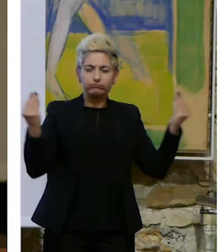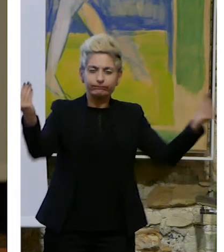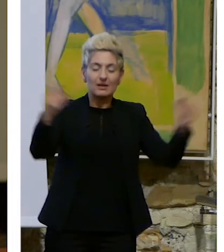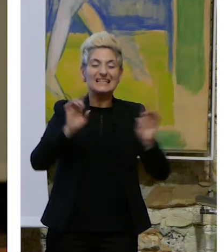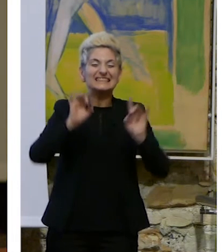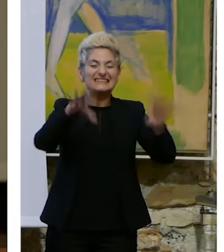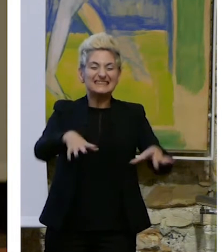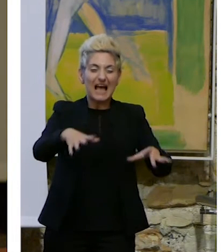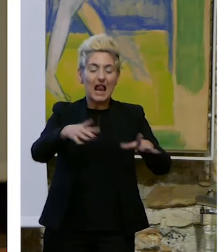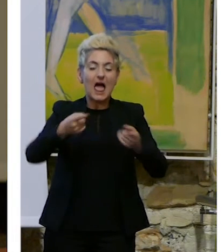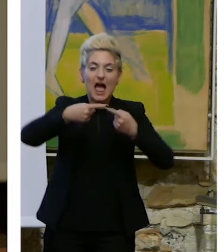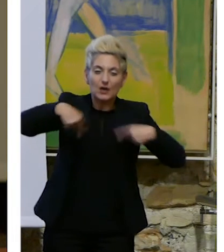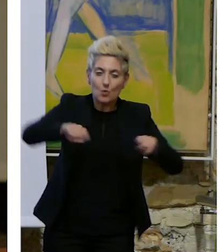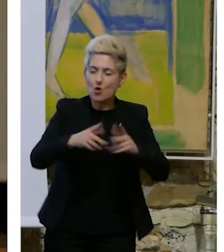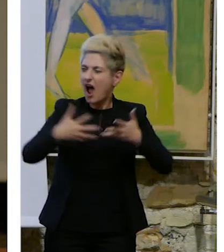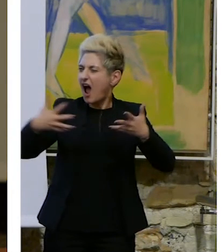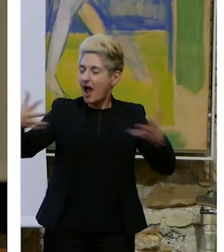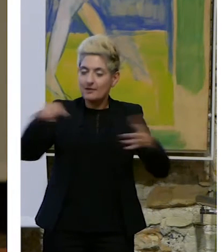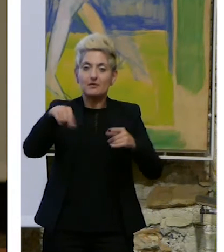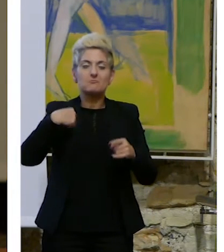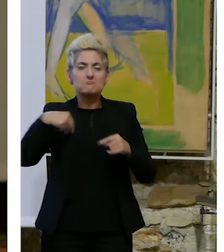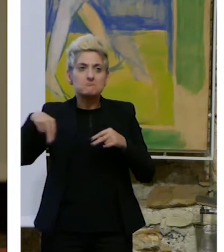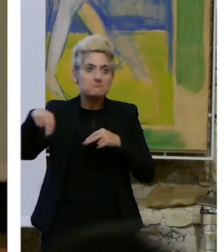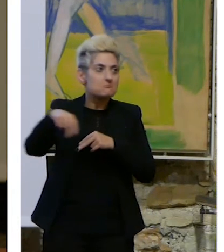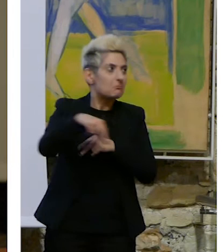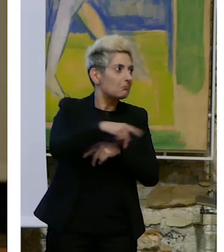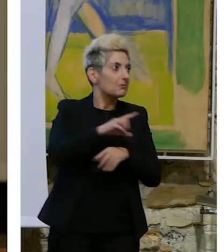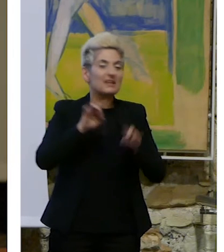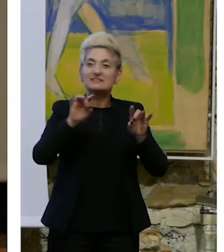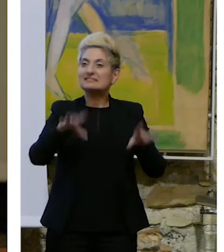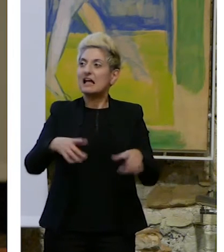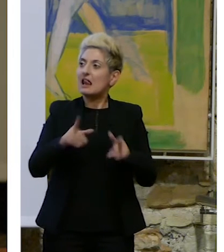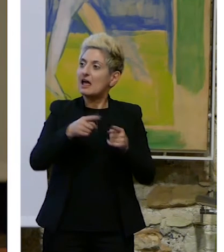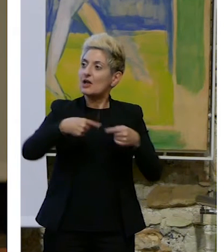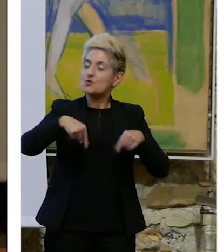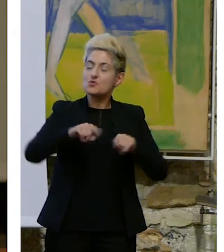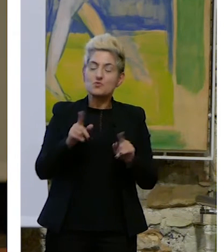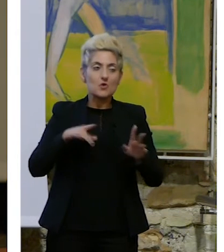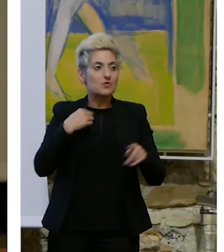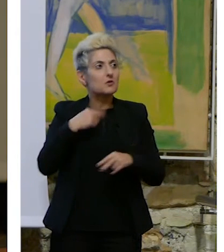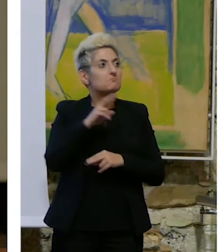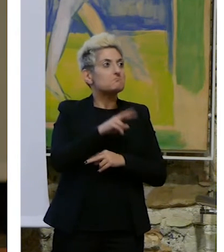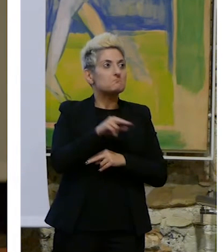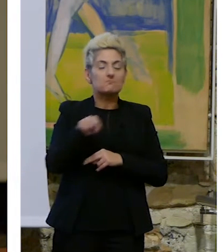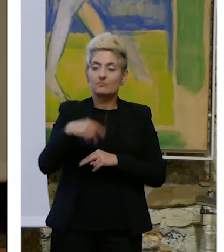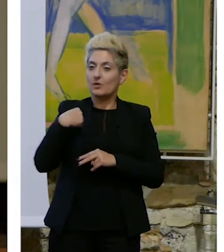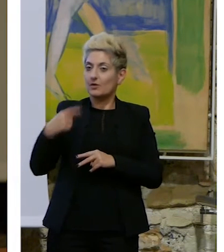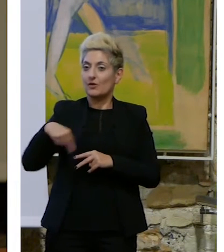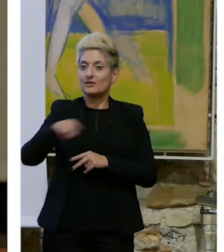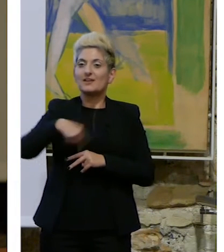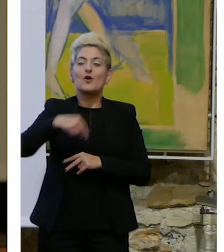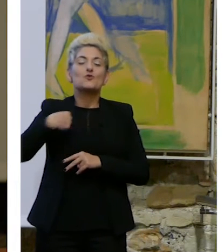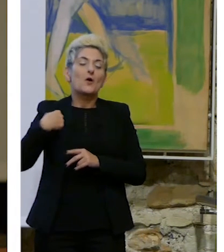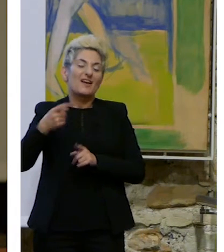facessero, perché era di notte, non c'era nessuno. E girando in quella sala di riunione, io, come fanno tutti i